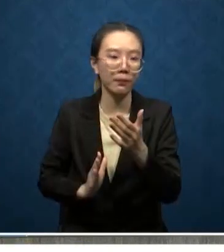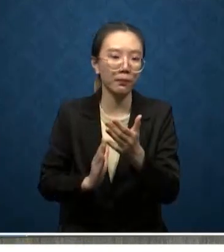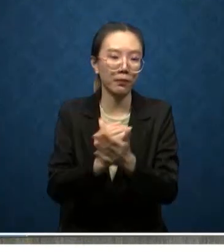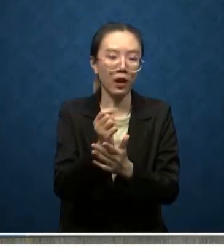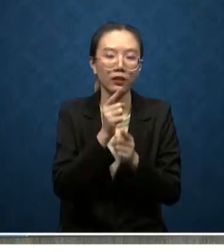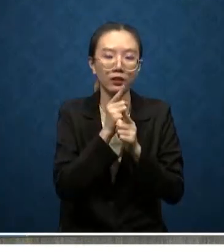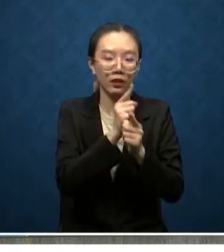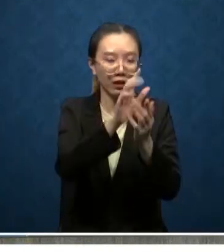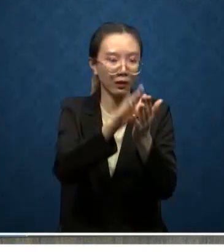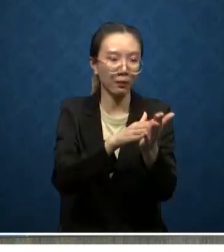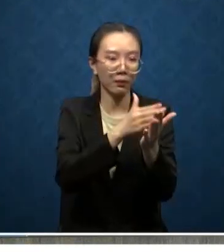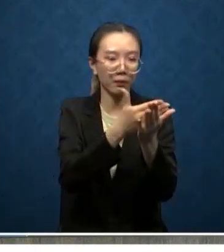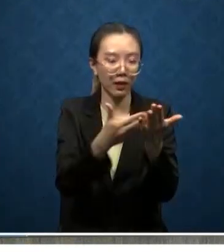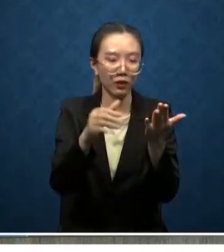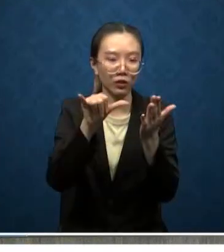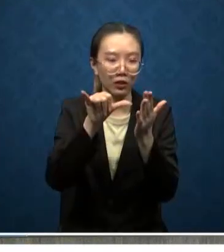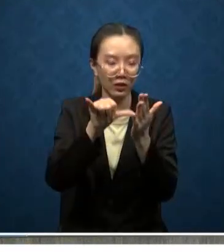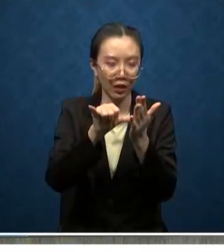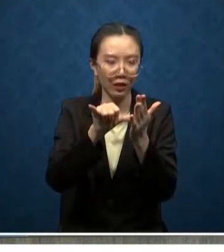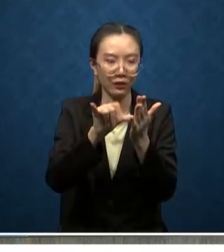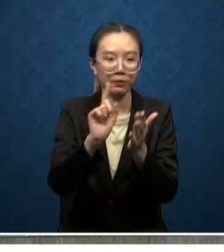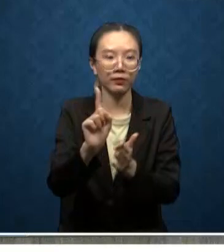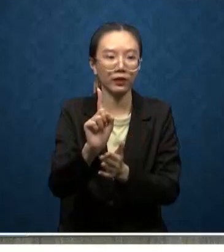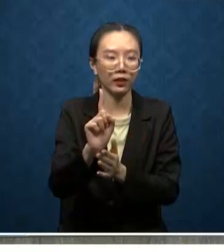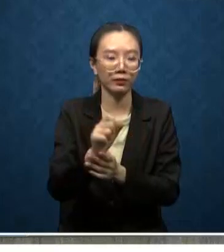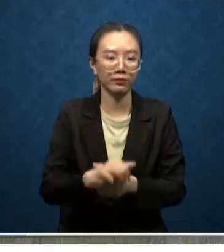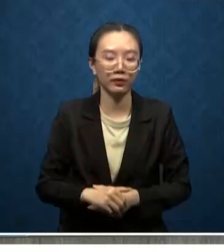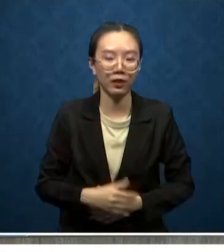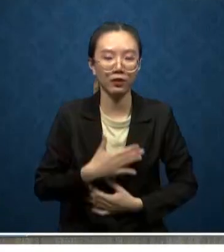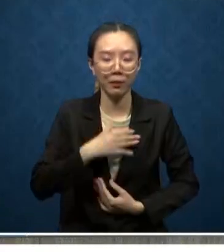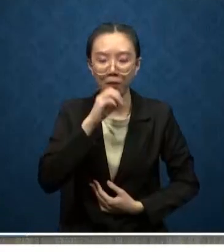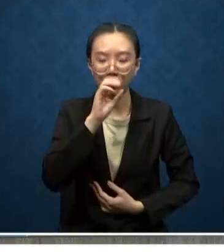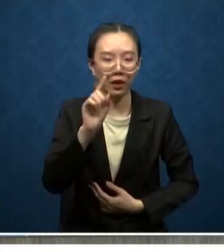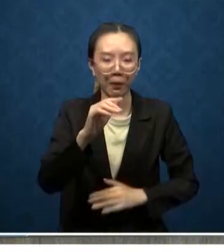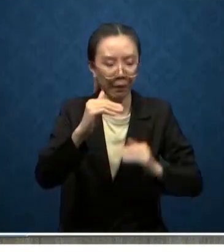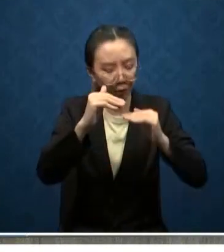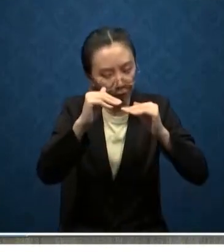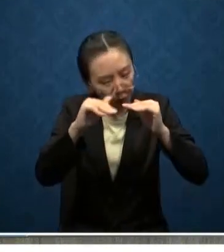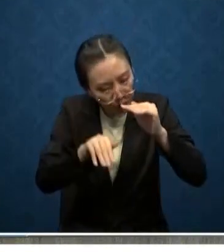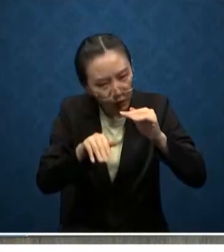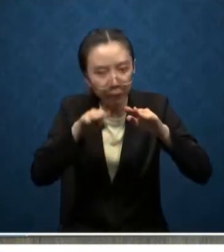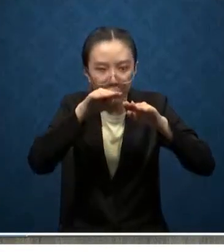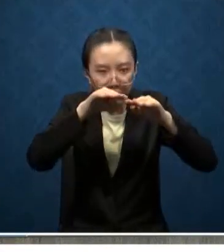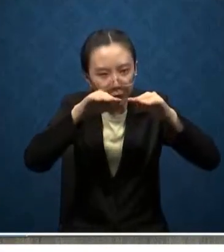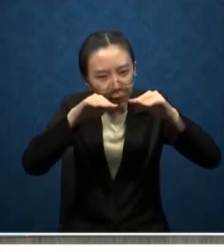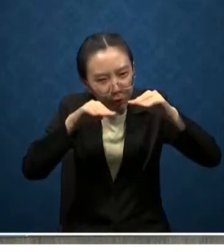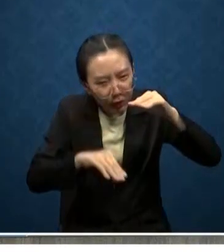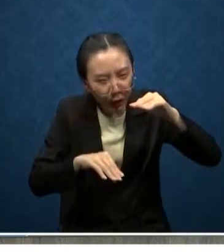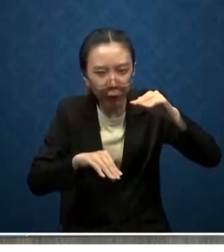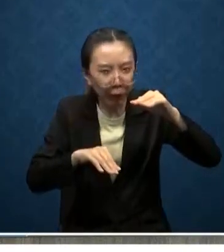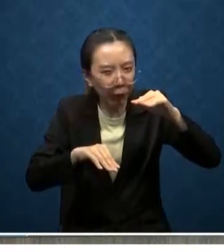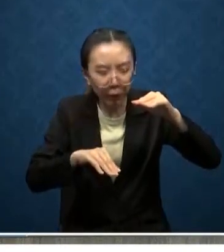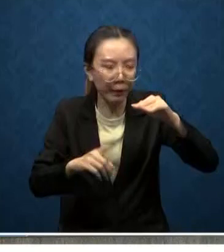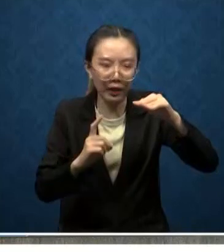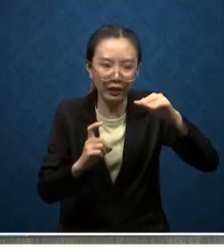และแผนปฏิรูปประเทศในระดับที่ขออนุญาตเรียนว่าต่ำหรือต่ำมากและต่ำเข้าขั้น